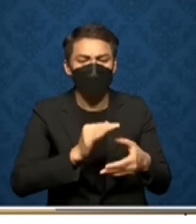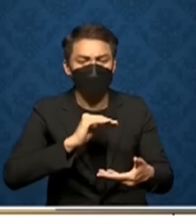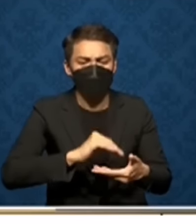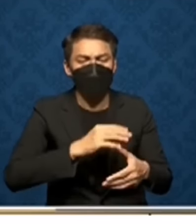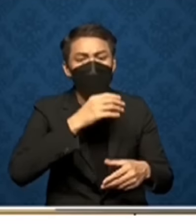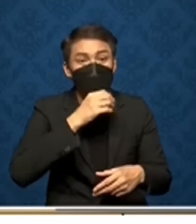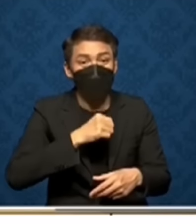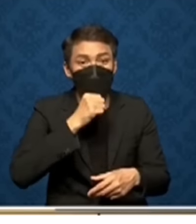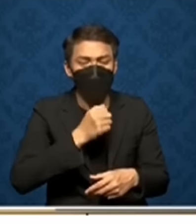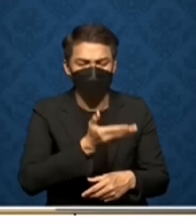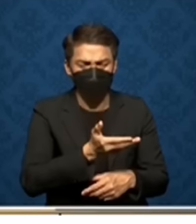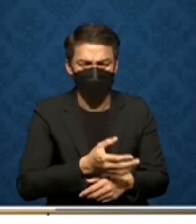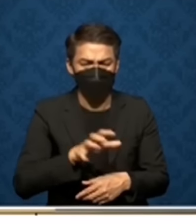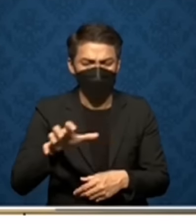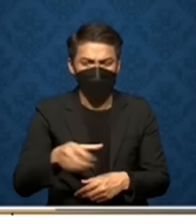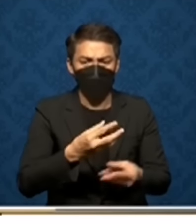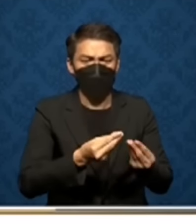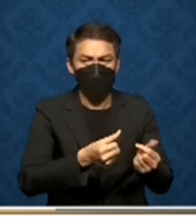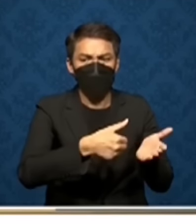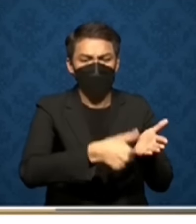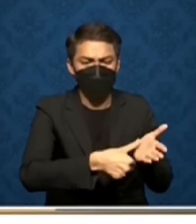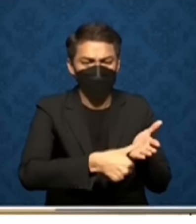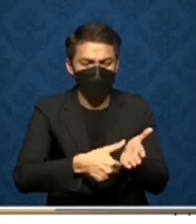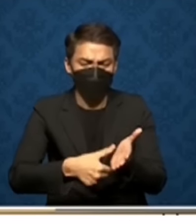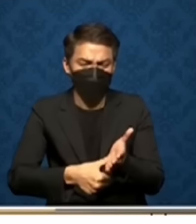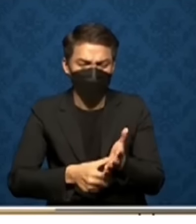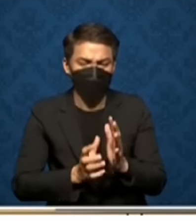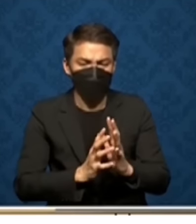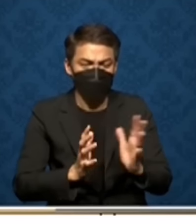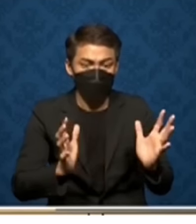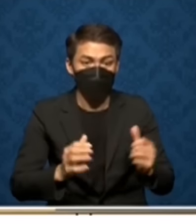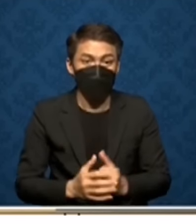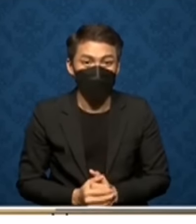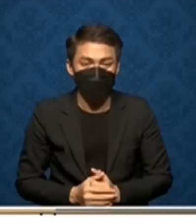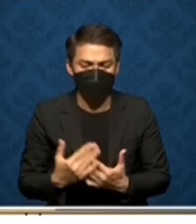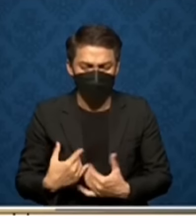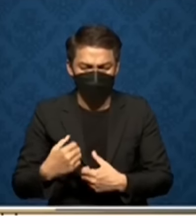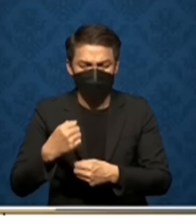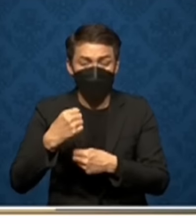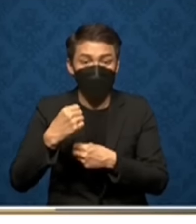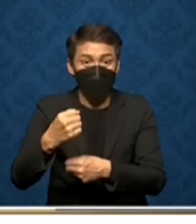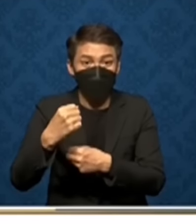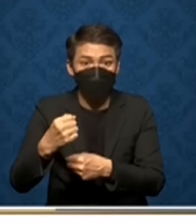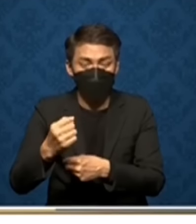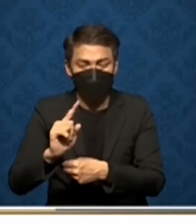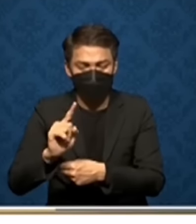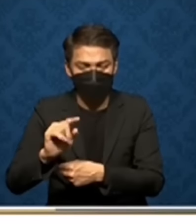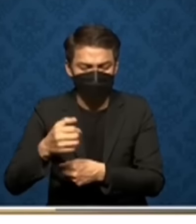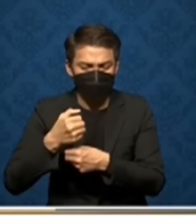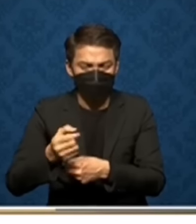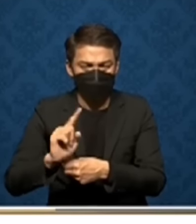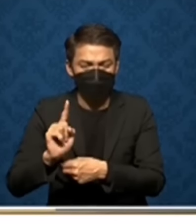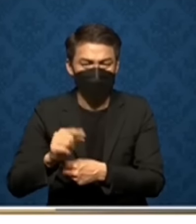ะมีที่ดินของประชาชนไปหมดเลยแล้วม็อบที่มาหานายกเนี่ยผมไปดูแล้วอายุ